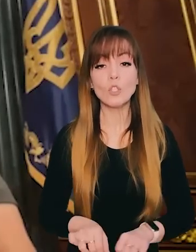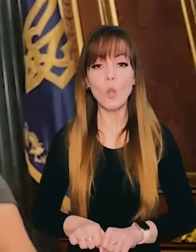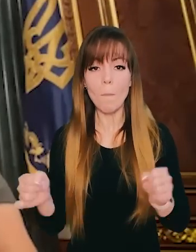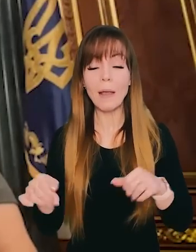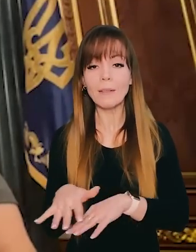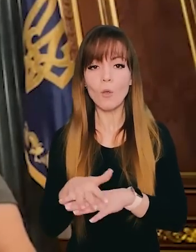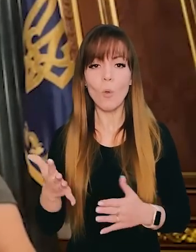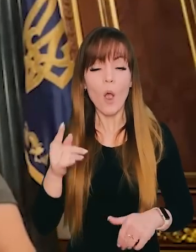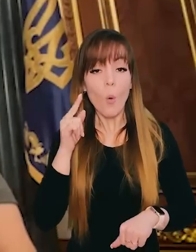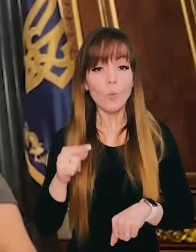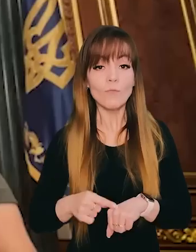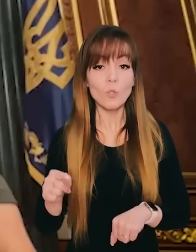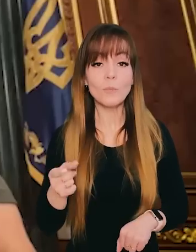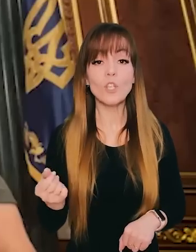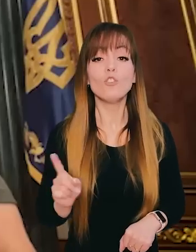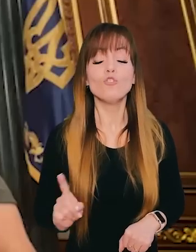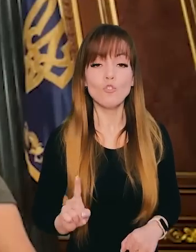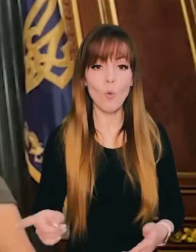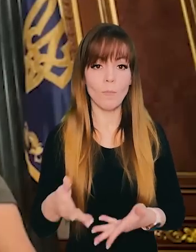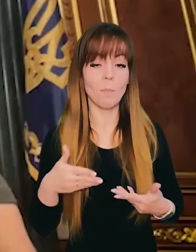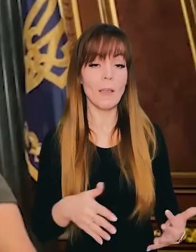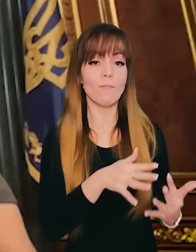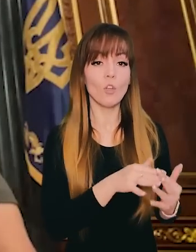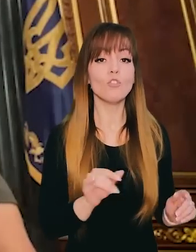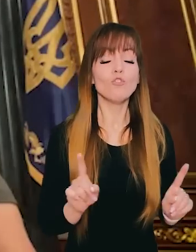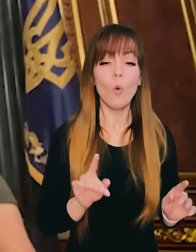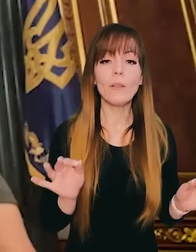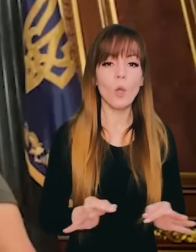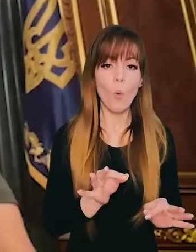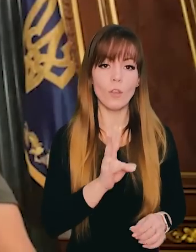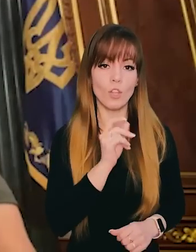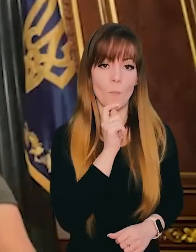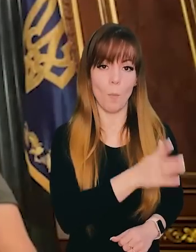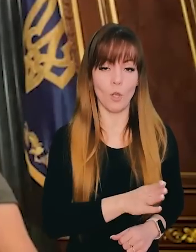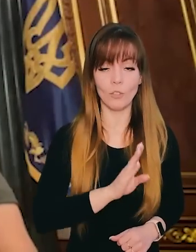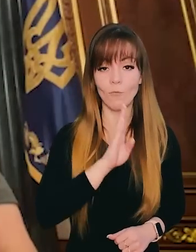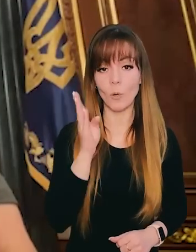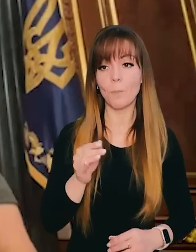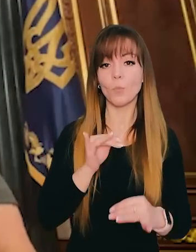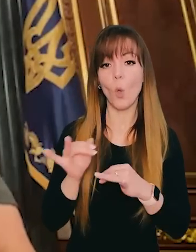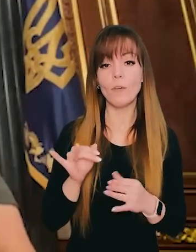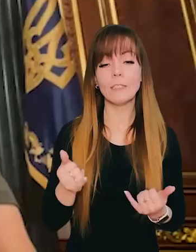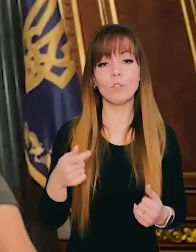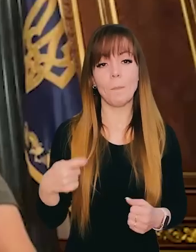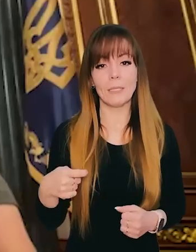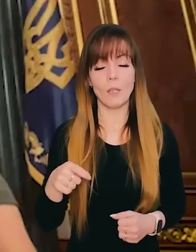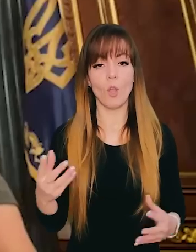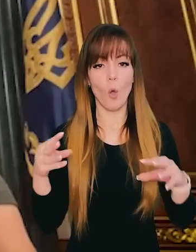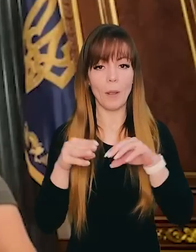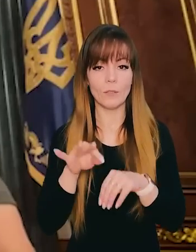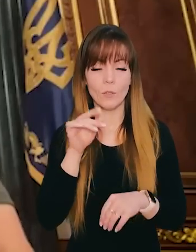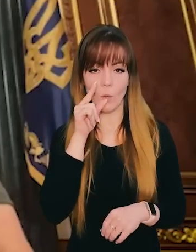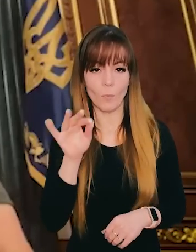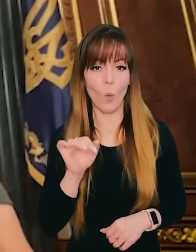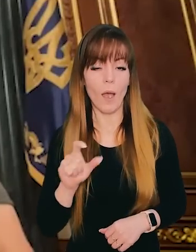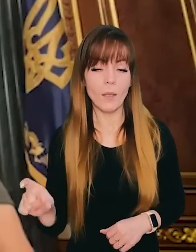зламати народ який усвідомлює за що воює і чого ніколи не пробачить ворогу Говорив сьогодні з президентом